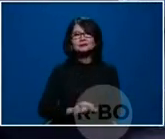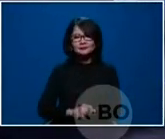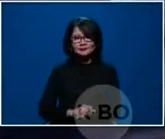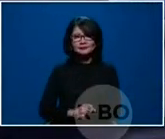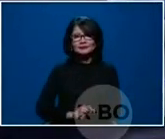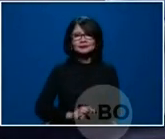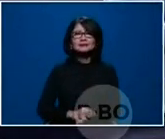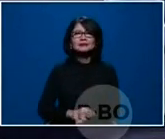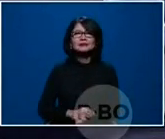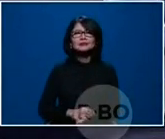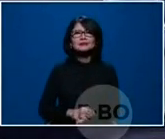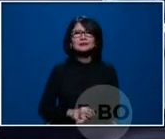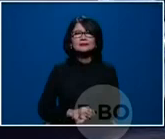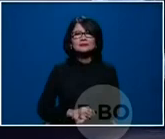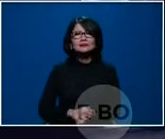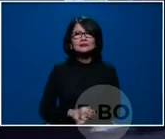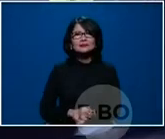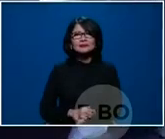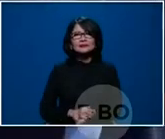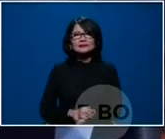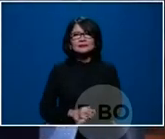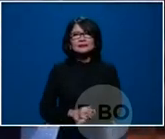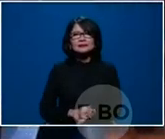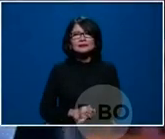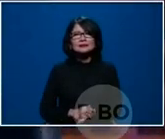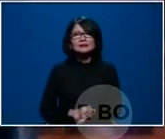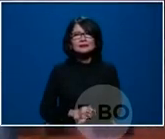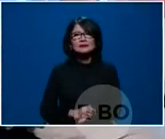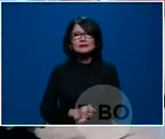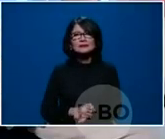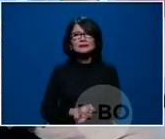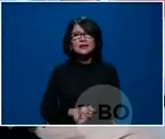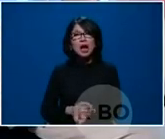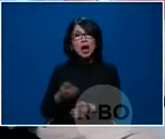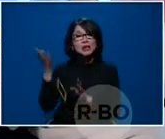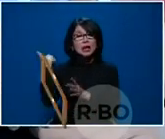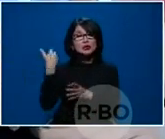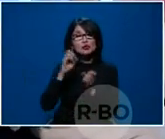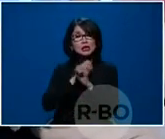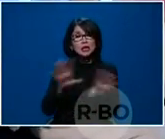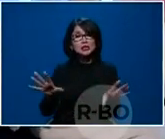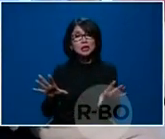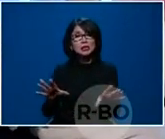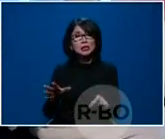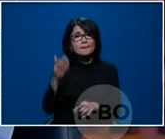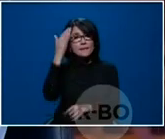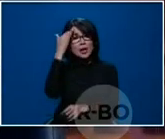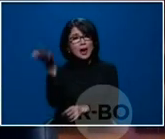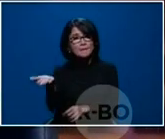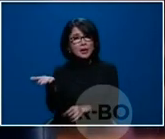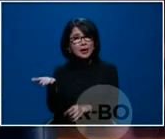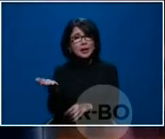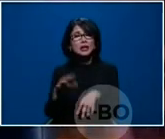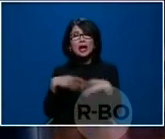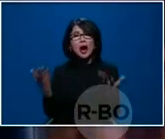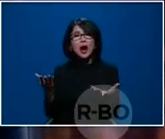silakan Terima kasih Eh Pak Anis tadi sudah dijelaskan Mengapa dan apa saja